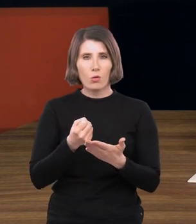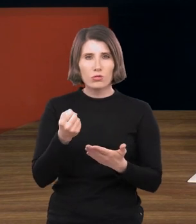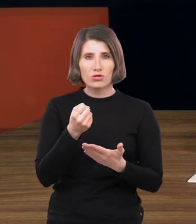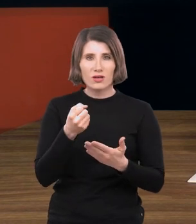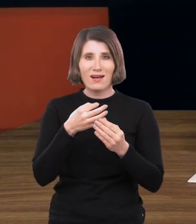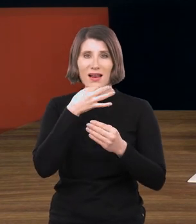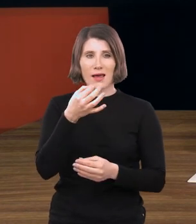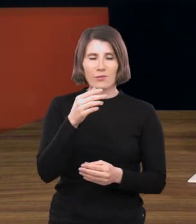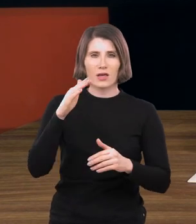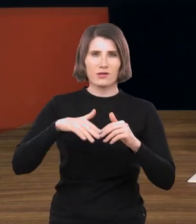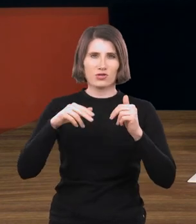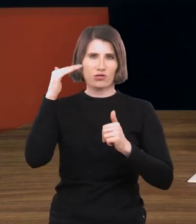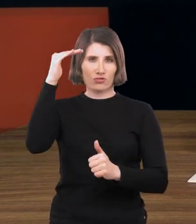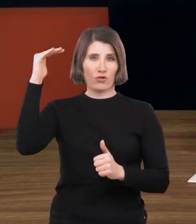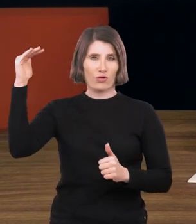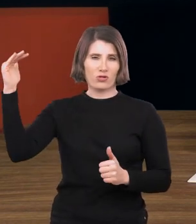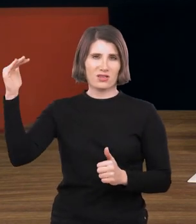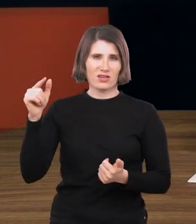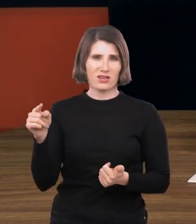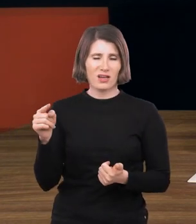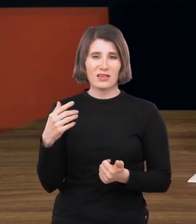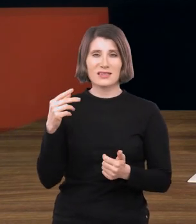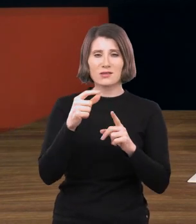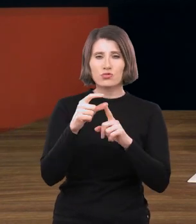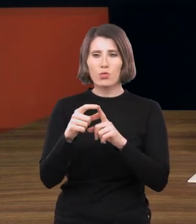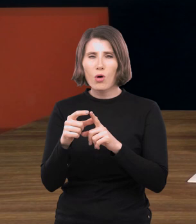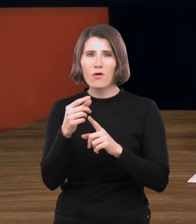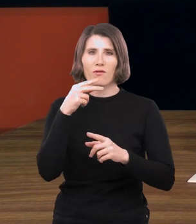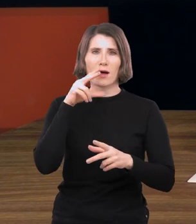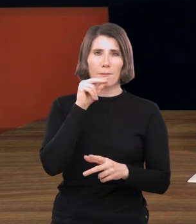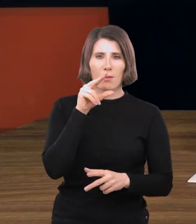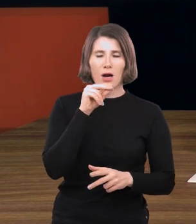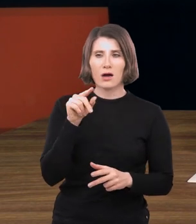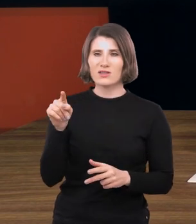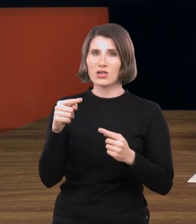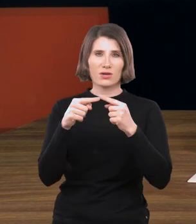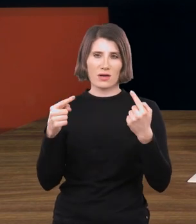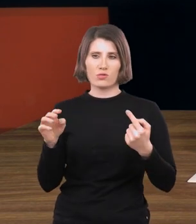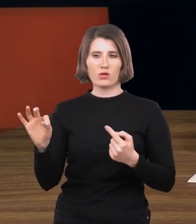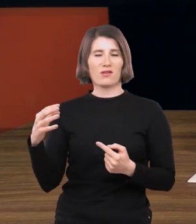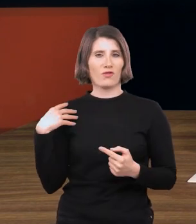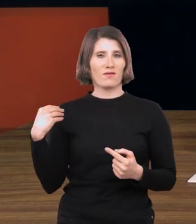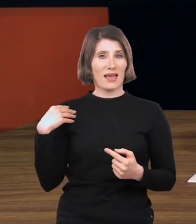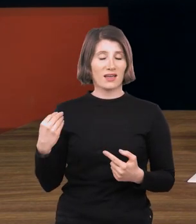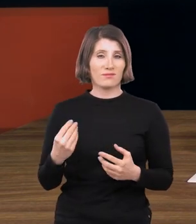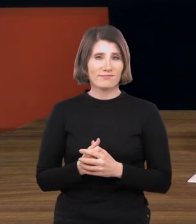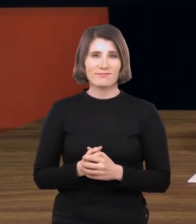dorosłego. Wykorzystuje taką mowę, która jest nieadekwatna do jego poziomu wiekowego.